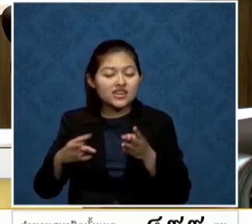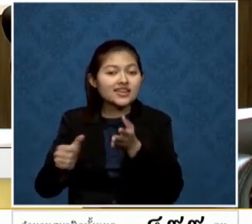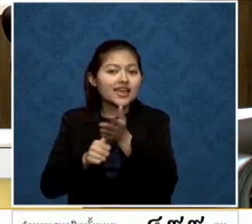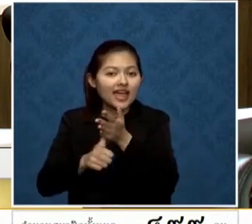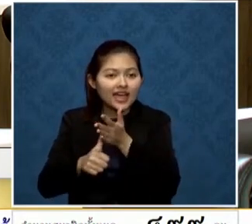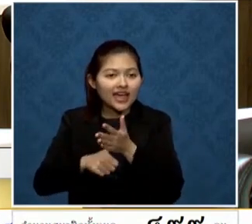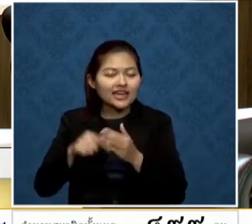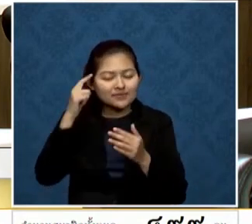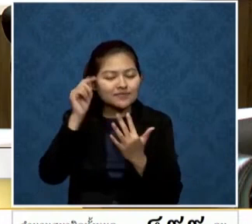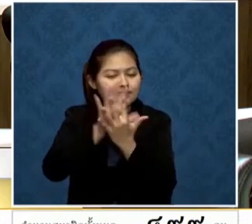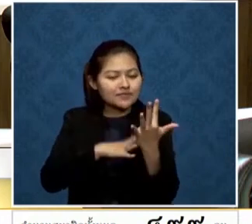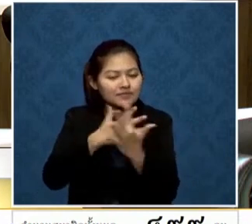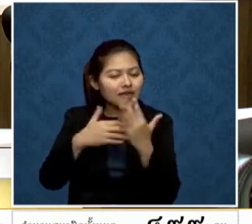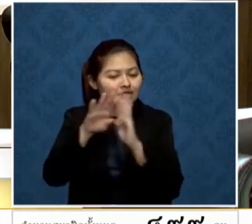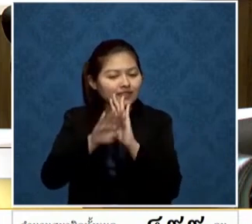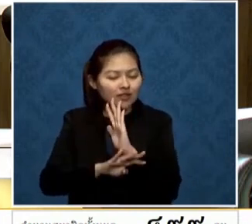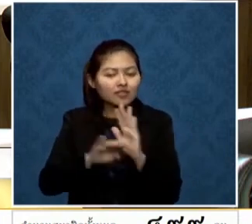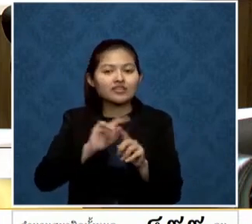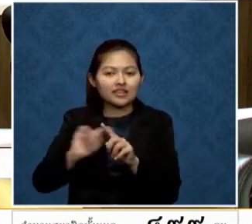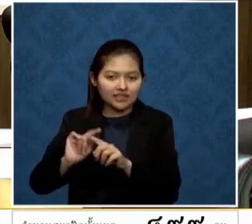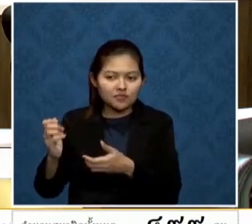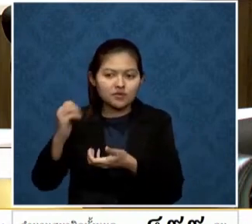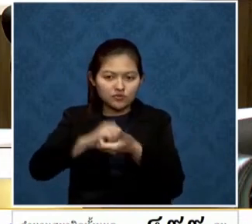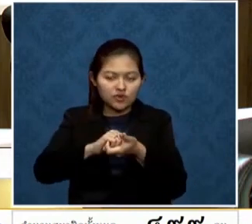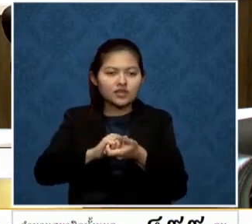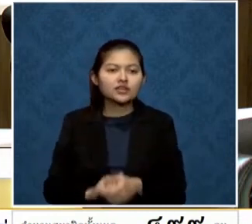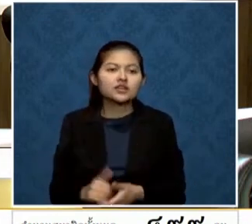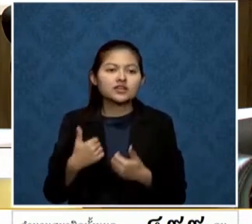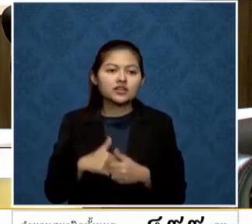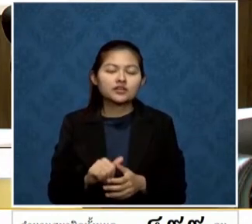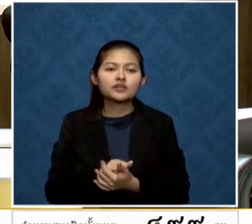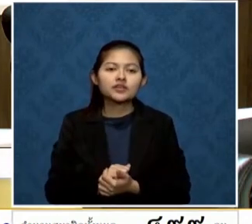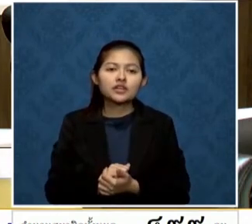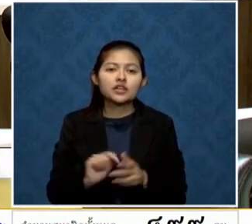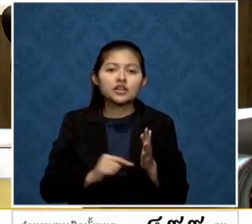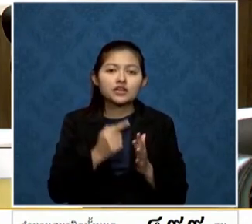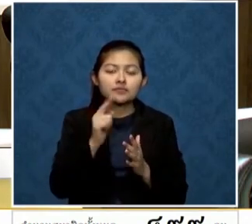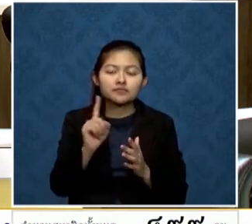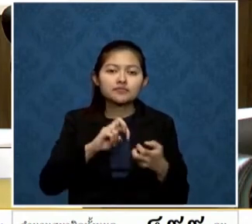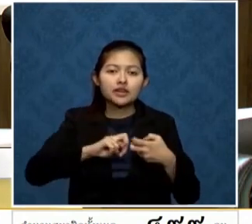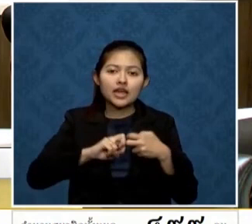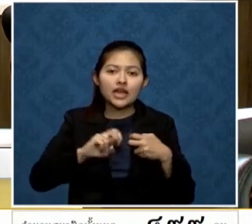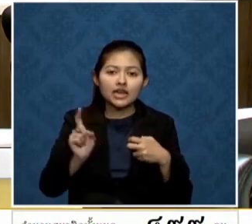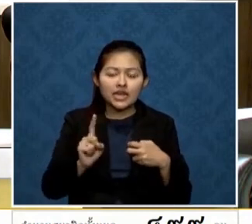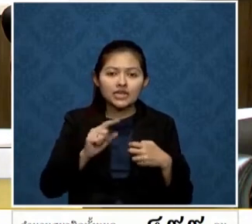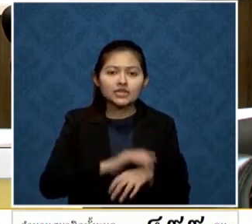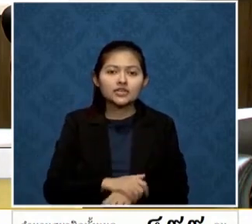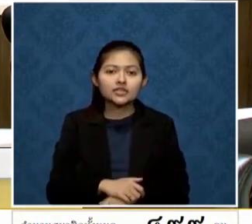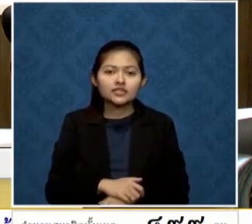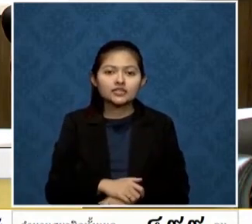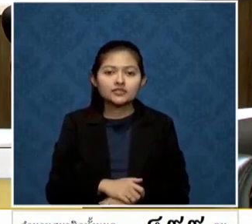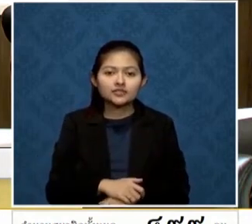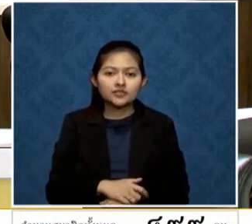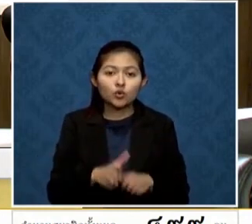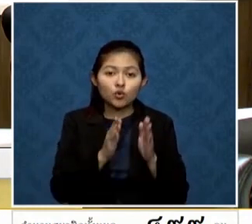ช่วยกันวางแผนงานต่างๆด้วยกันนะครับเราต้องพูดถึงความจริงแบบนี้ข่าประธานเเริ่มต้นจากปัญหาปัญหาระหว่าง